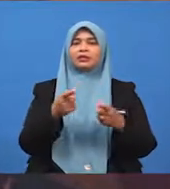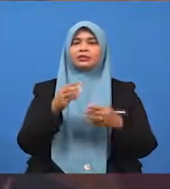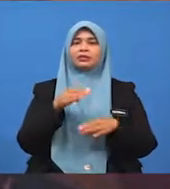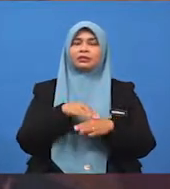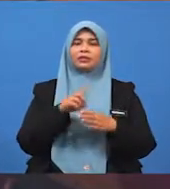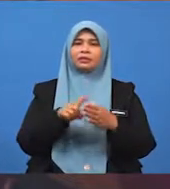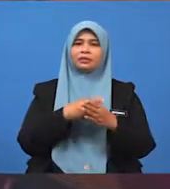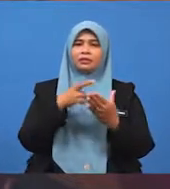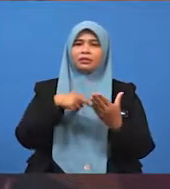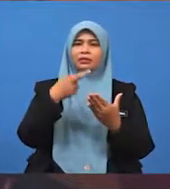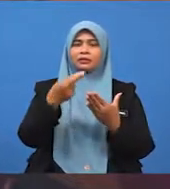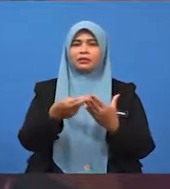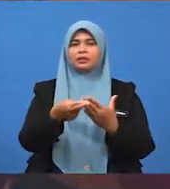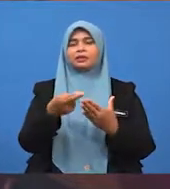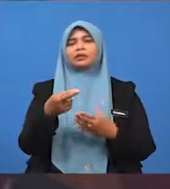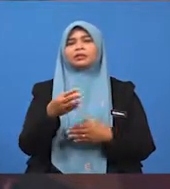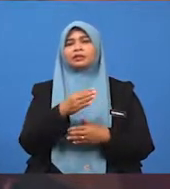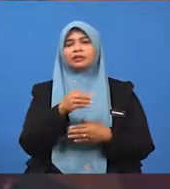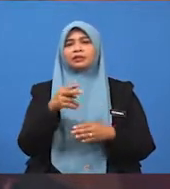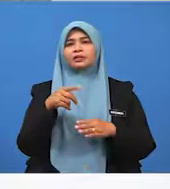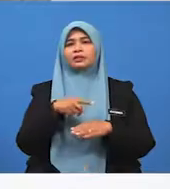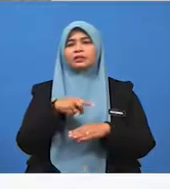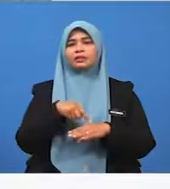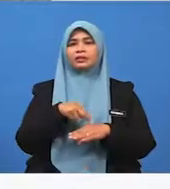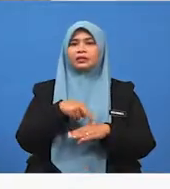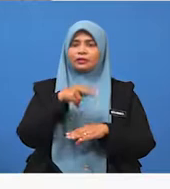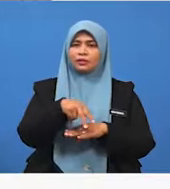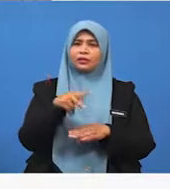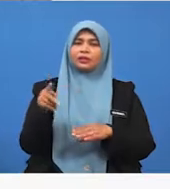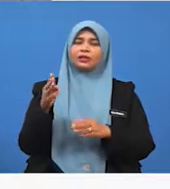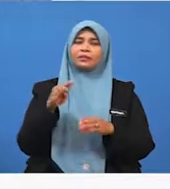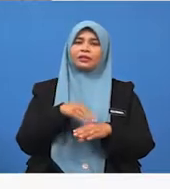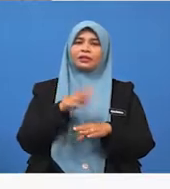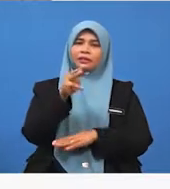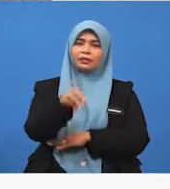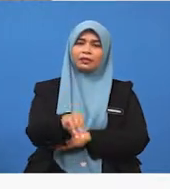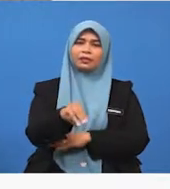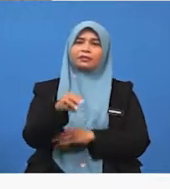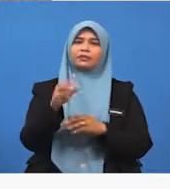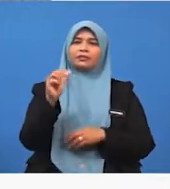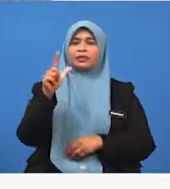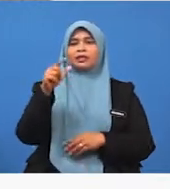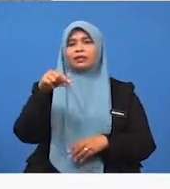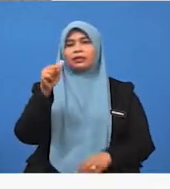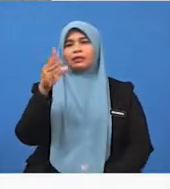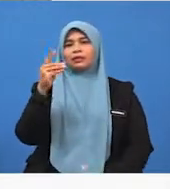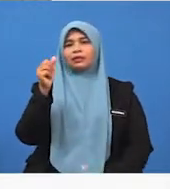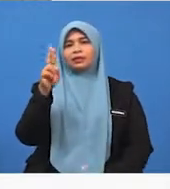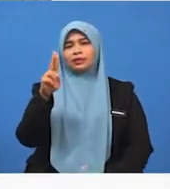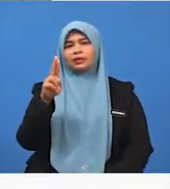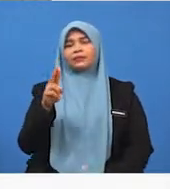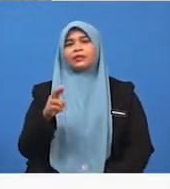yang menghidupkan malam-malam pada bulan Ramadan. Manakala cara kedua ialah penurunan Al-Quran